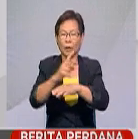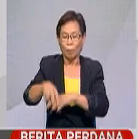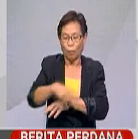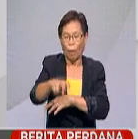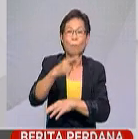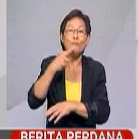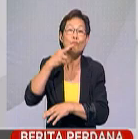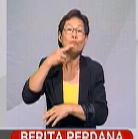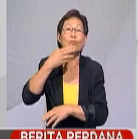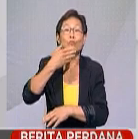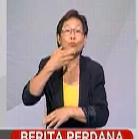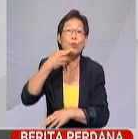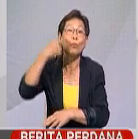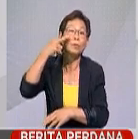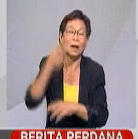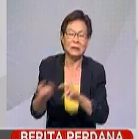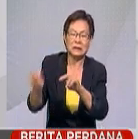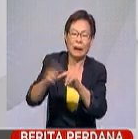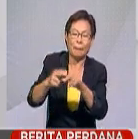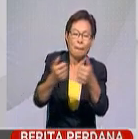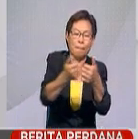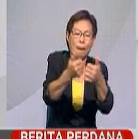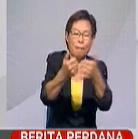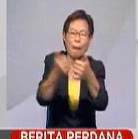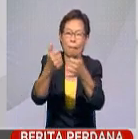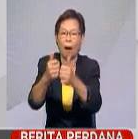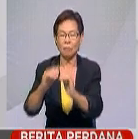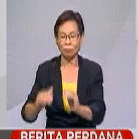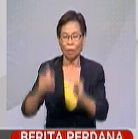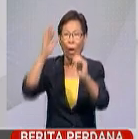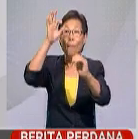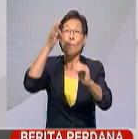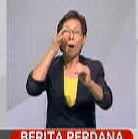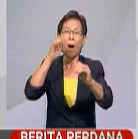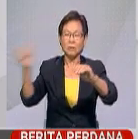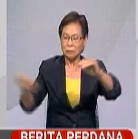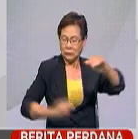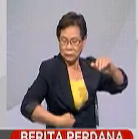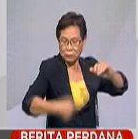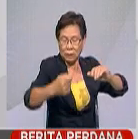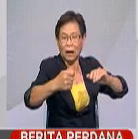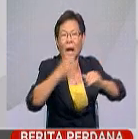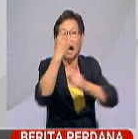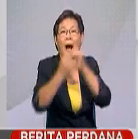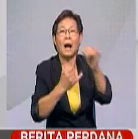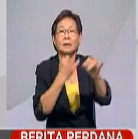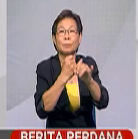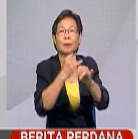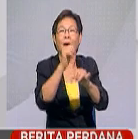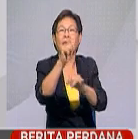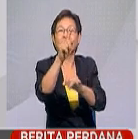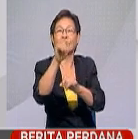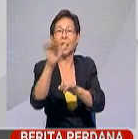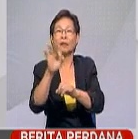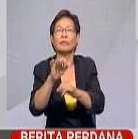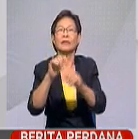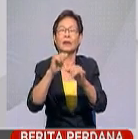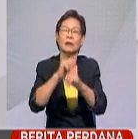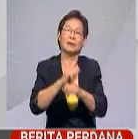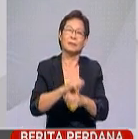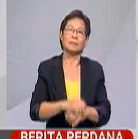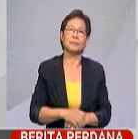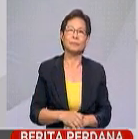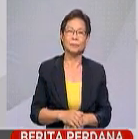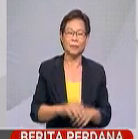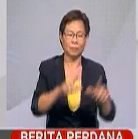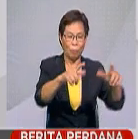jelajah remaja, sebaliknya menambah bilangan kejohanan bertaraf Persekutuan Tenis Antarabangsa ITF dan Persekutuan Tenis Asia ITF.